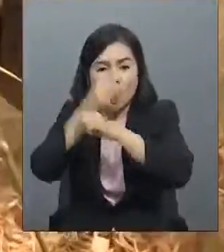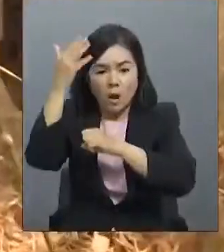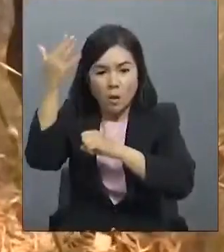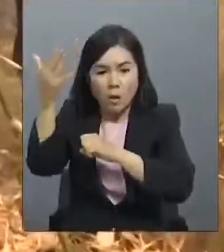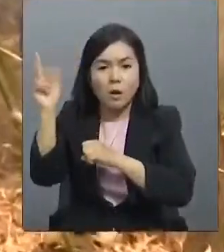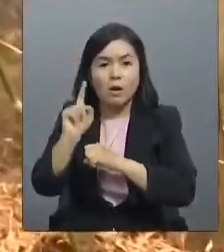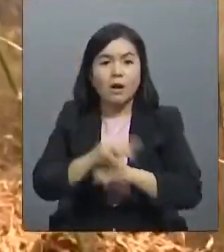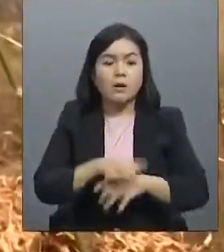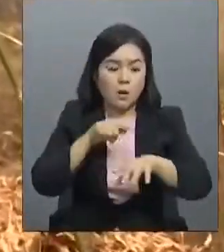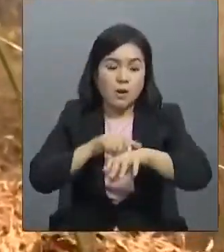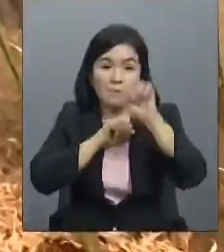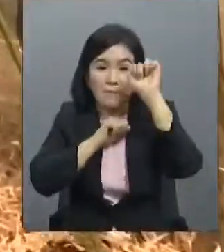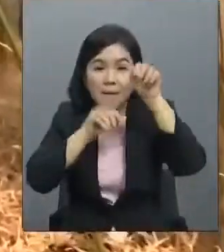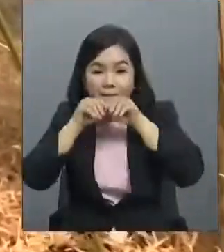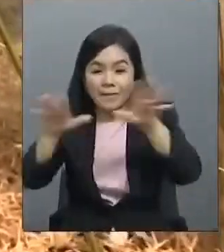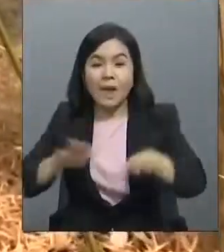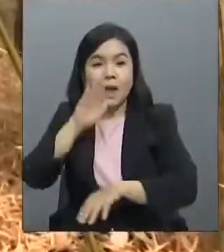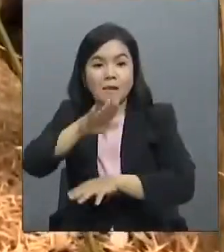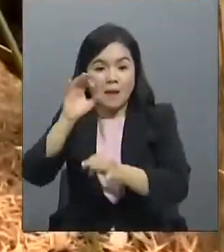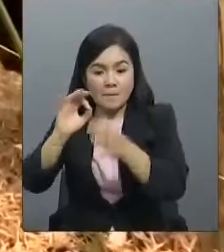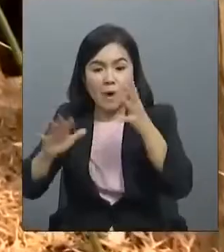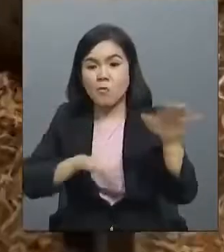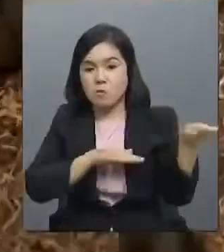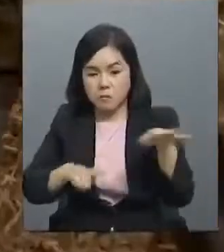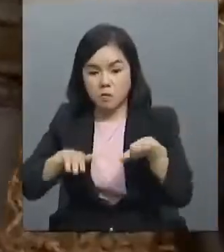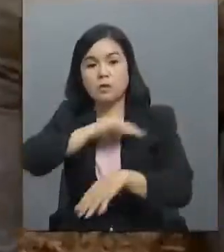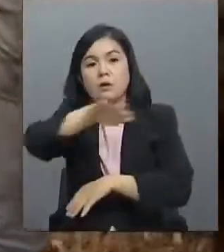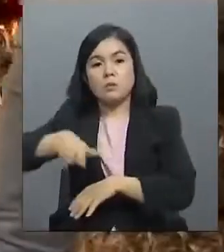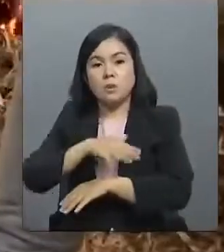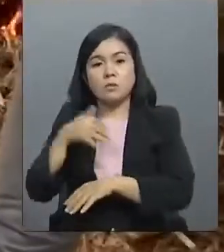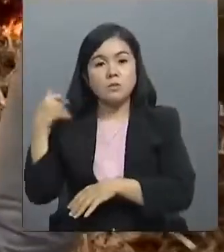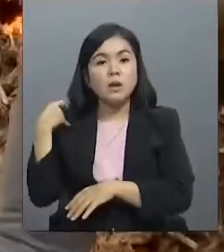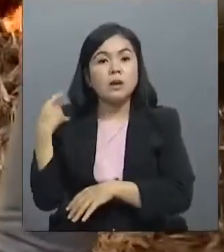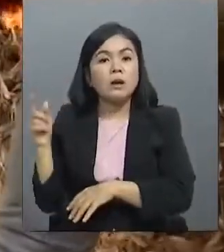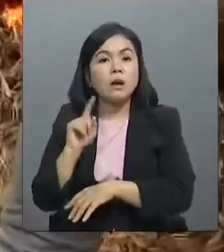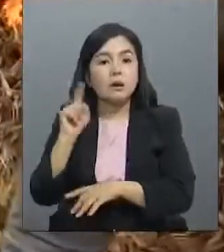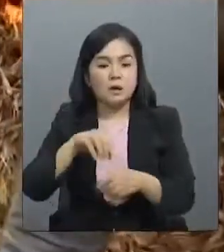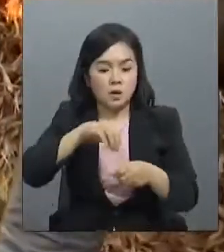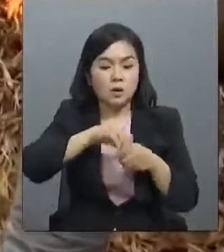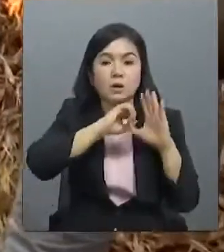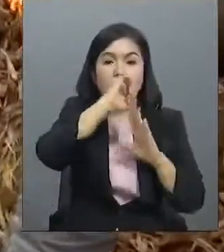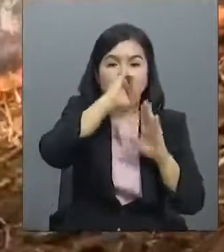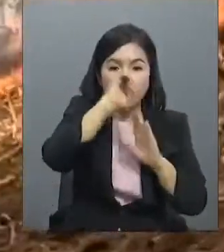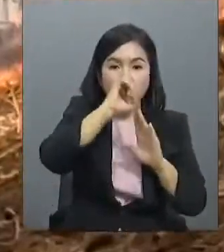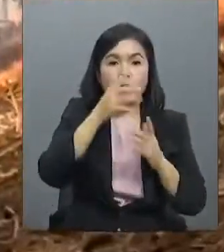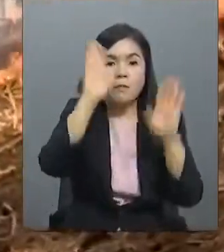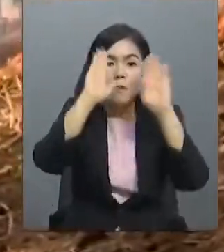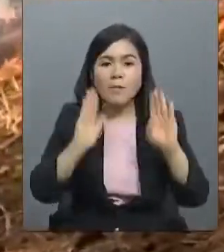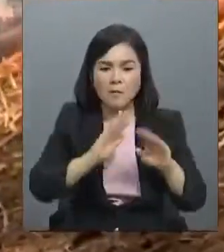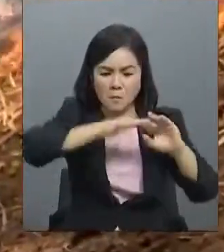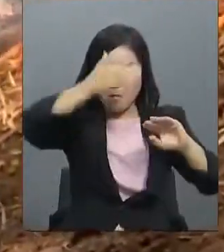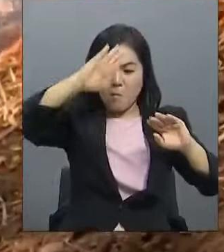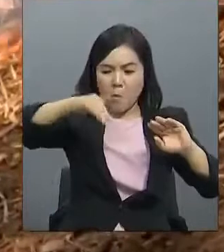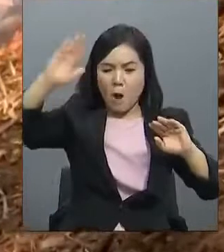ประกาศพร้อมกันทั้งจังหวัด พื้นที่สภาวะของพื้นที่จังหวัดเชียงใหม่นั้นครับเสมิงนั้นน่ะใบไม้นะครับ